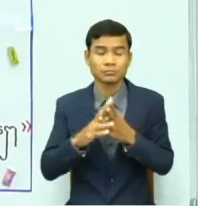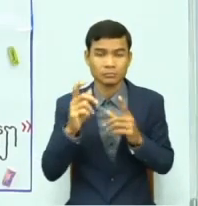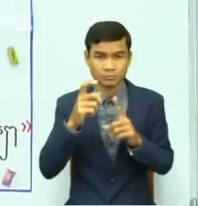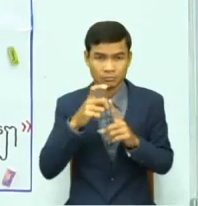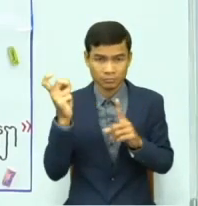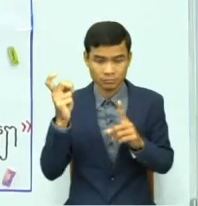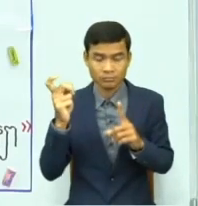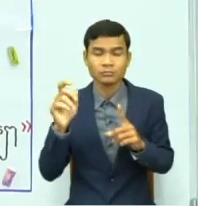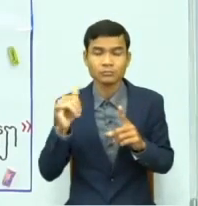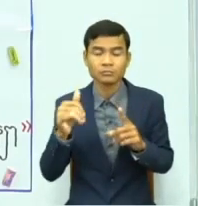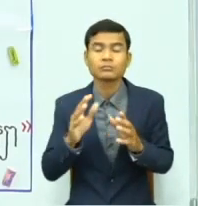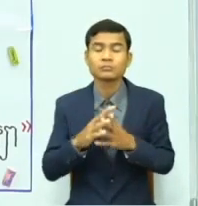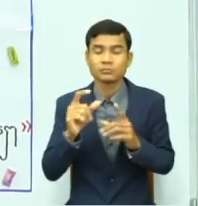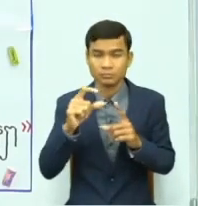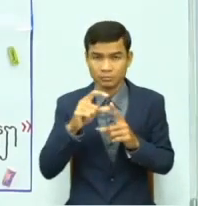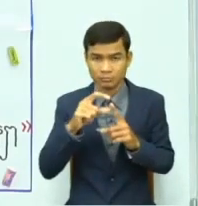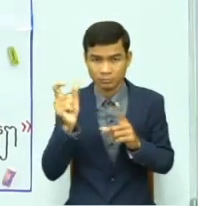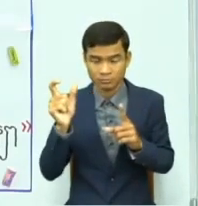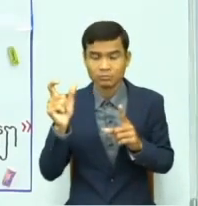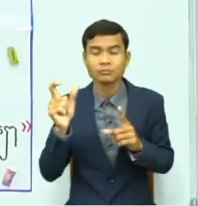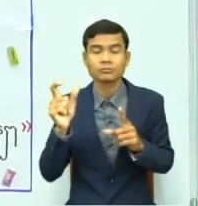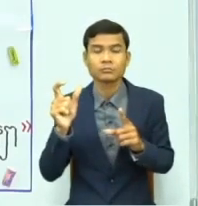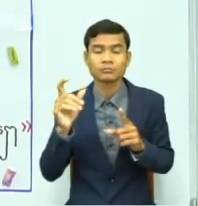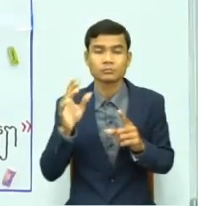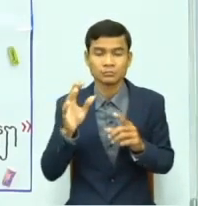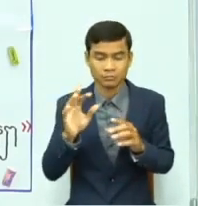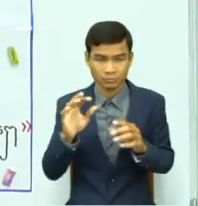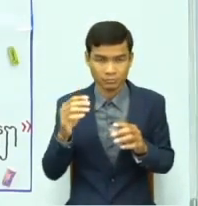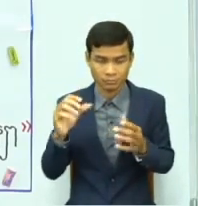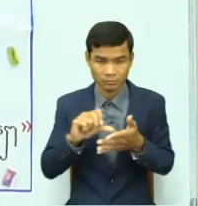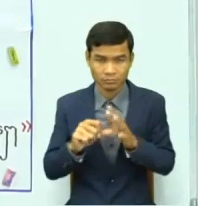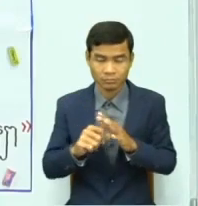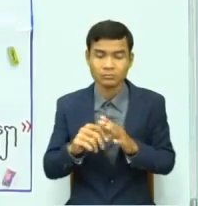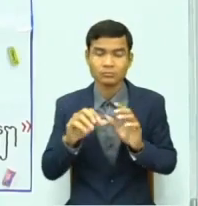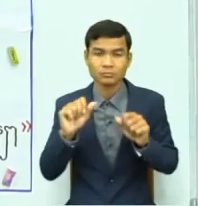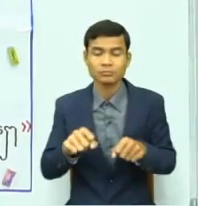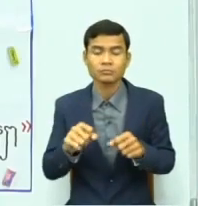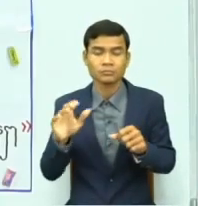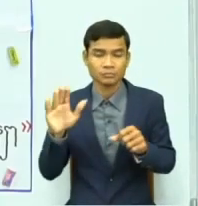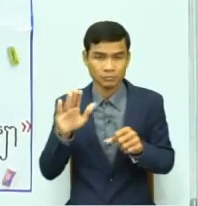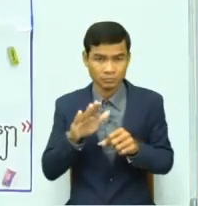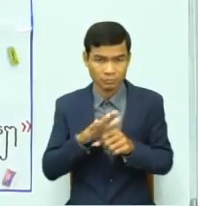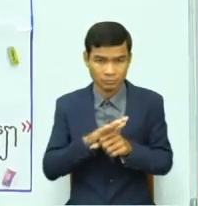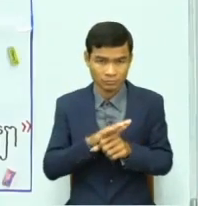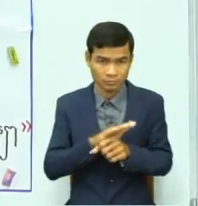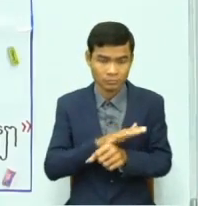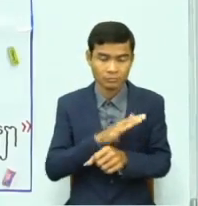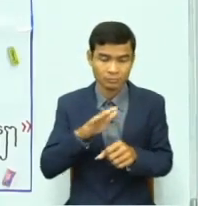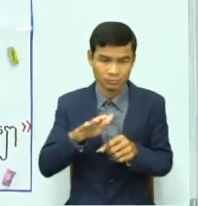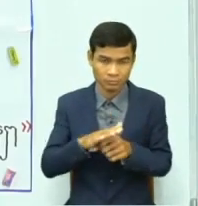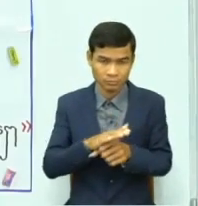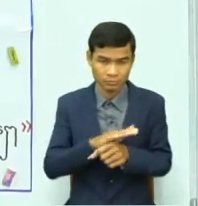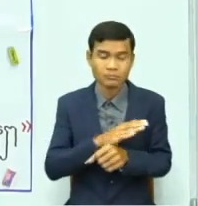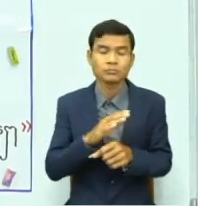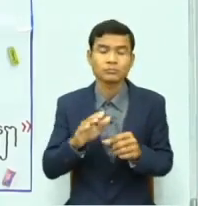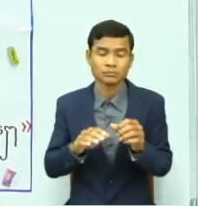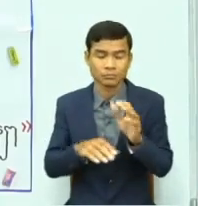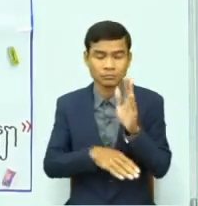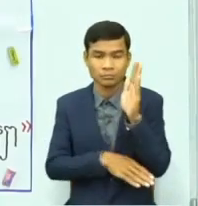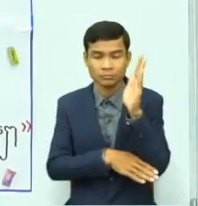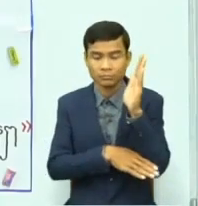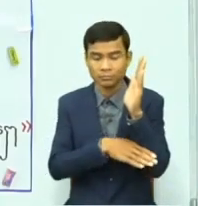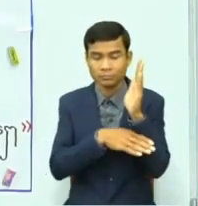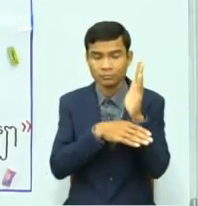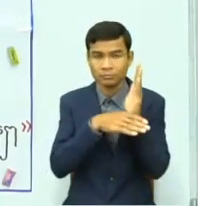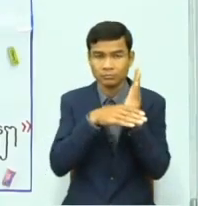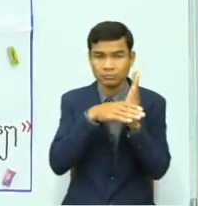niếm rứ kệ rì giá vị xẻ chả miếng này thá đai bình cầm bông rô co hìa chả ưu tiêu